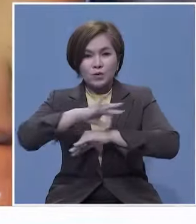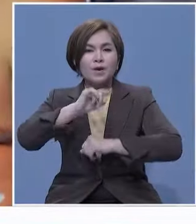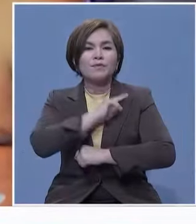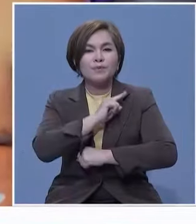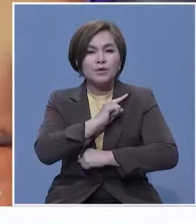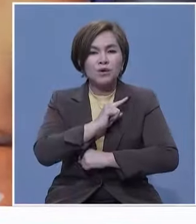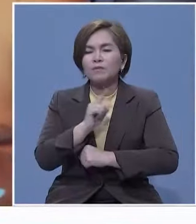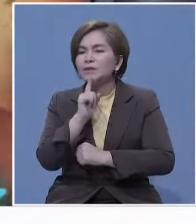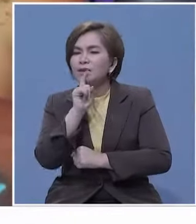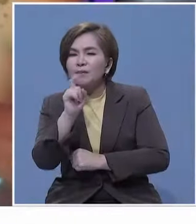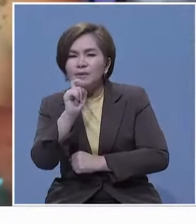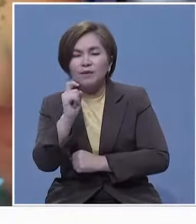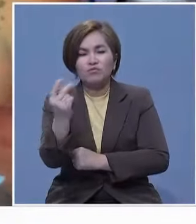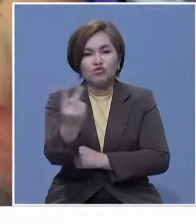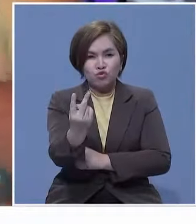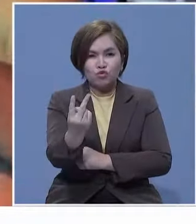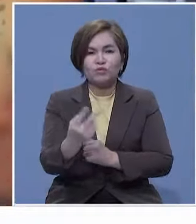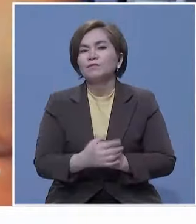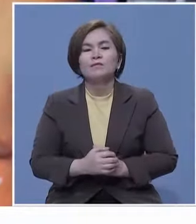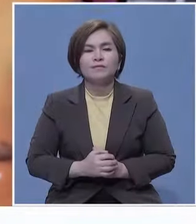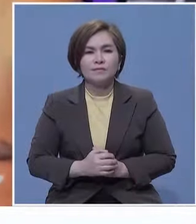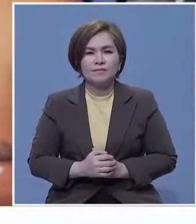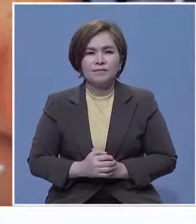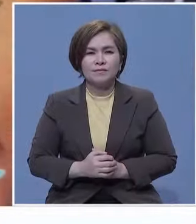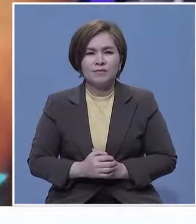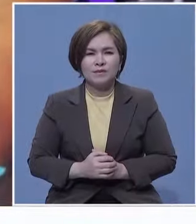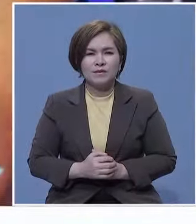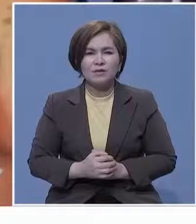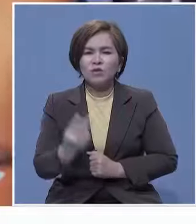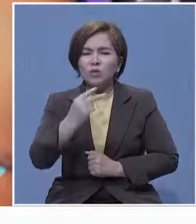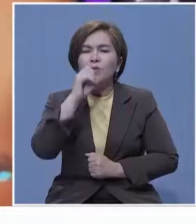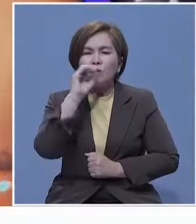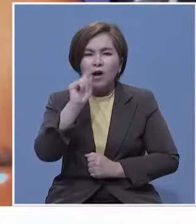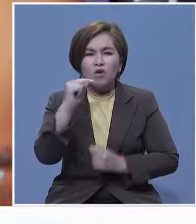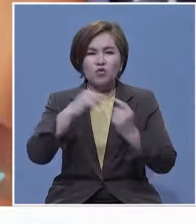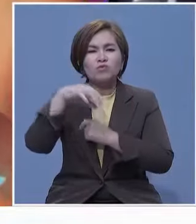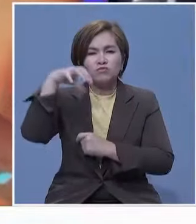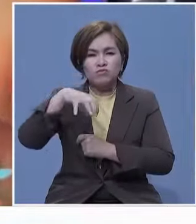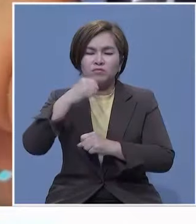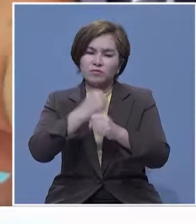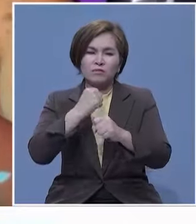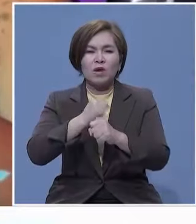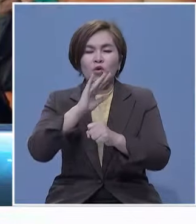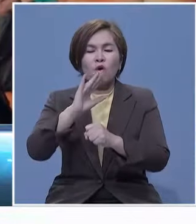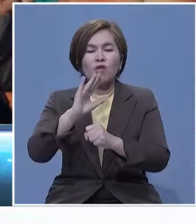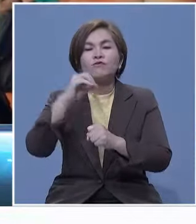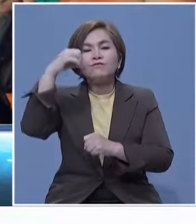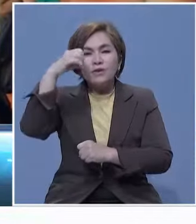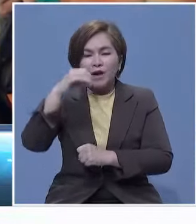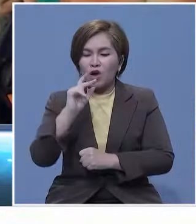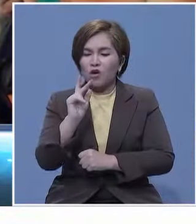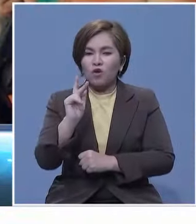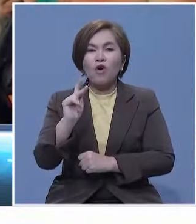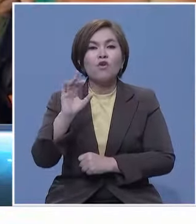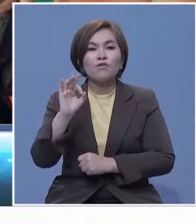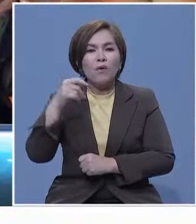างและนายวิทยาโพวิเศษวิศวกรไฟฟ้าก็ระบุบอกว่าตรงจุดนี้เป็นการทำงานของการไฟฟ้าซึ่งมี